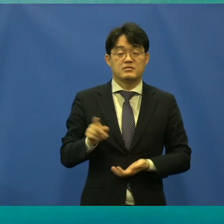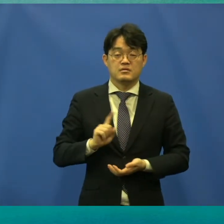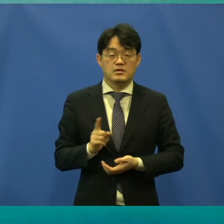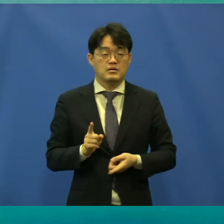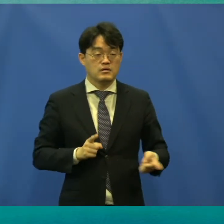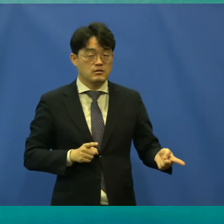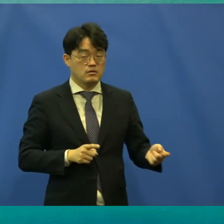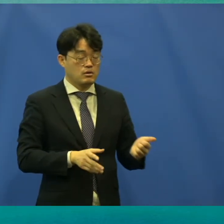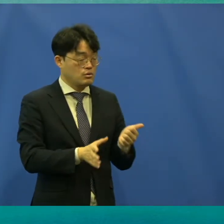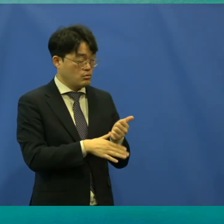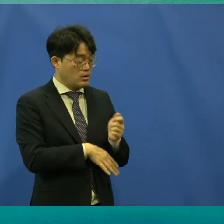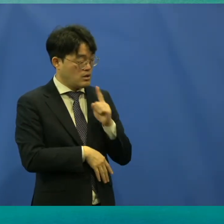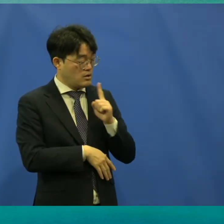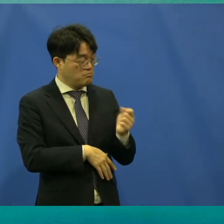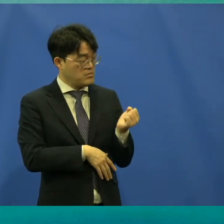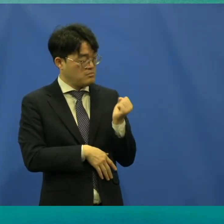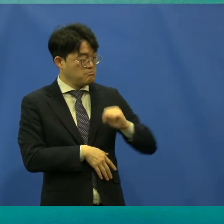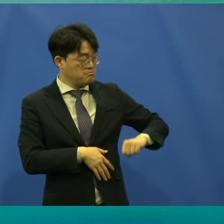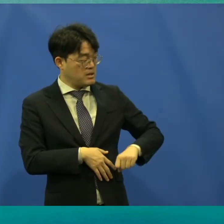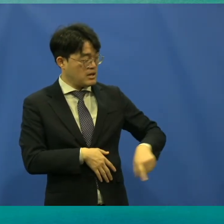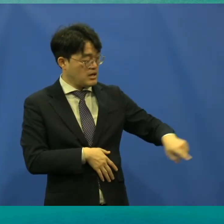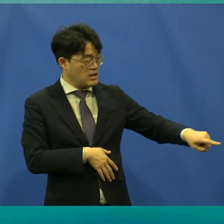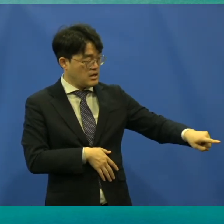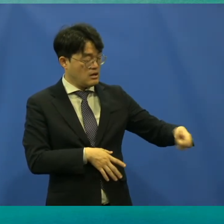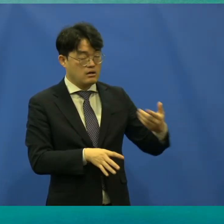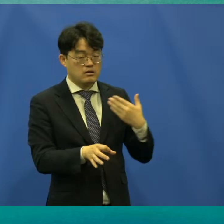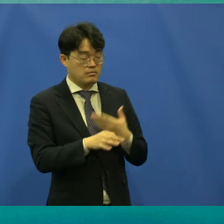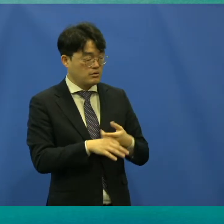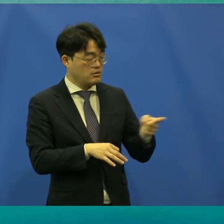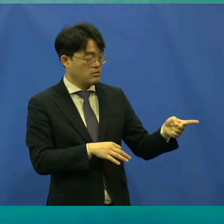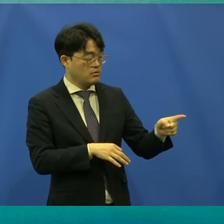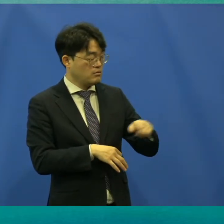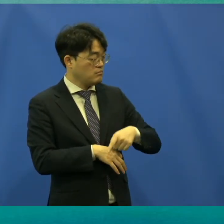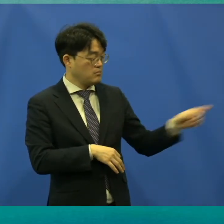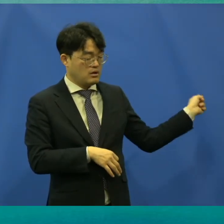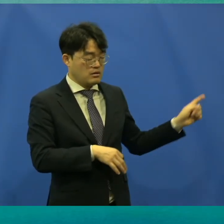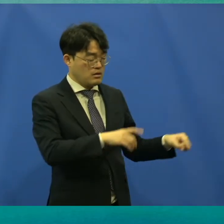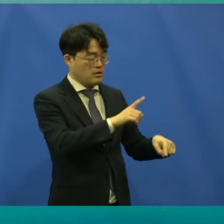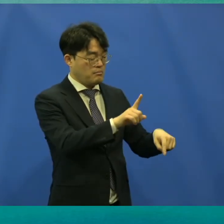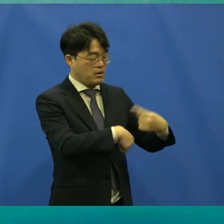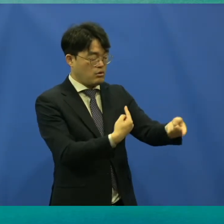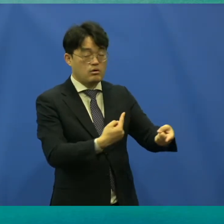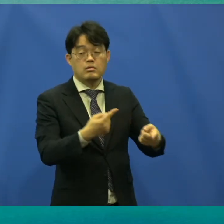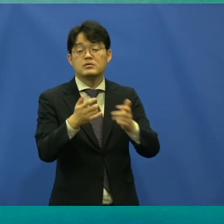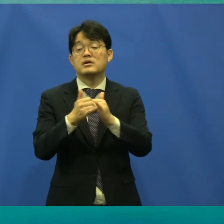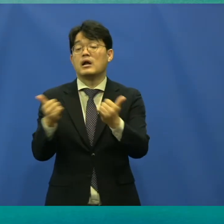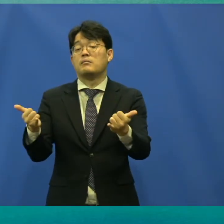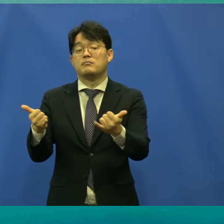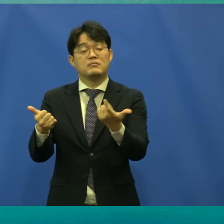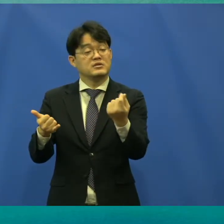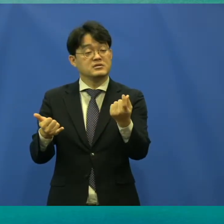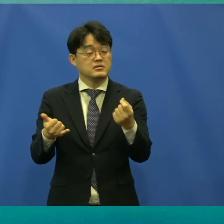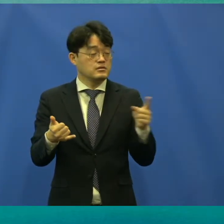그런데 하나님은 그런 방식을 사용하지 않습니다. 못난 사람인데 끝까지 데리고 가십니다.